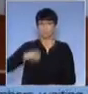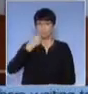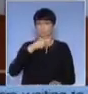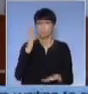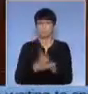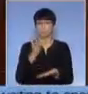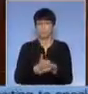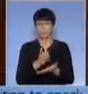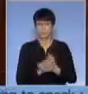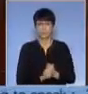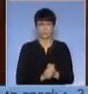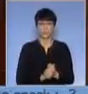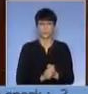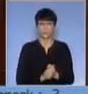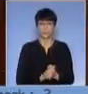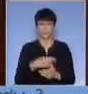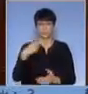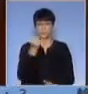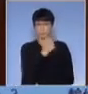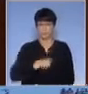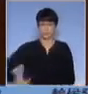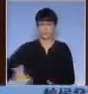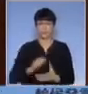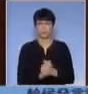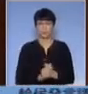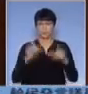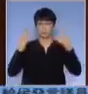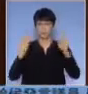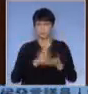引述。 請你坐低，何君堯議員，你是否願意澄清？